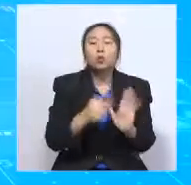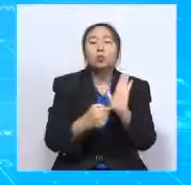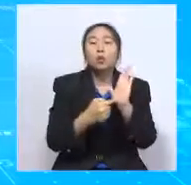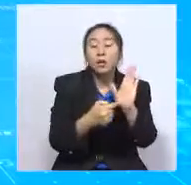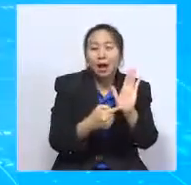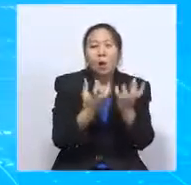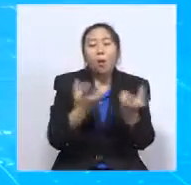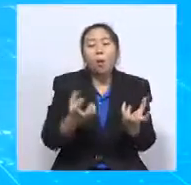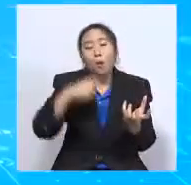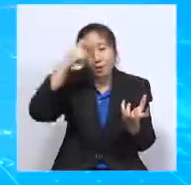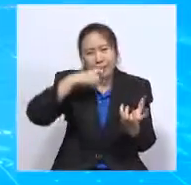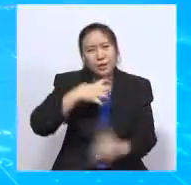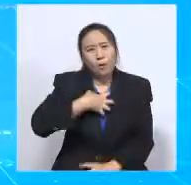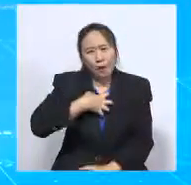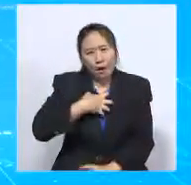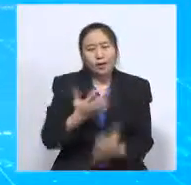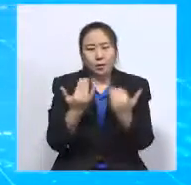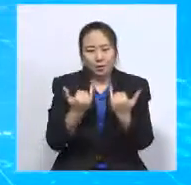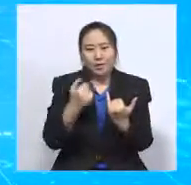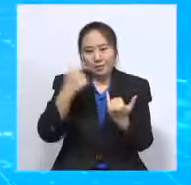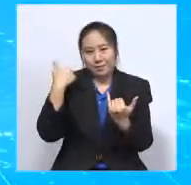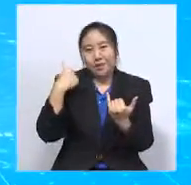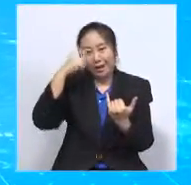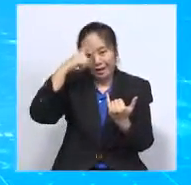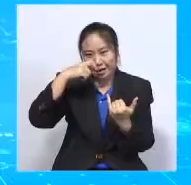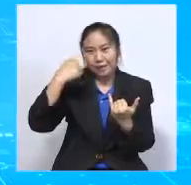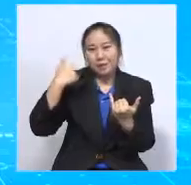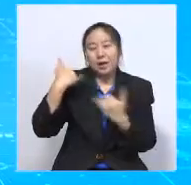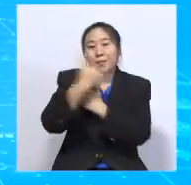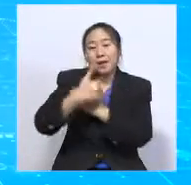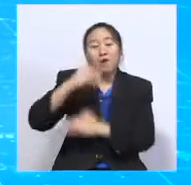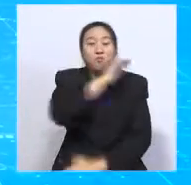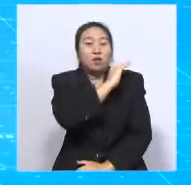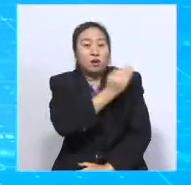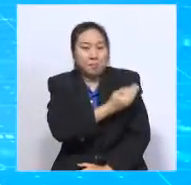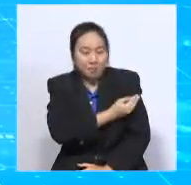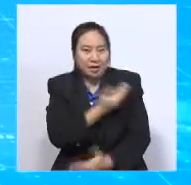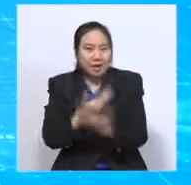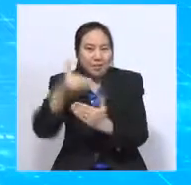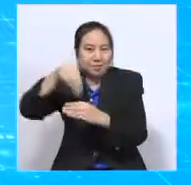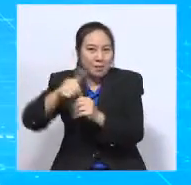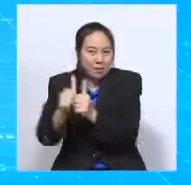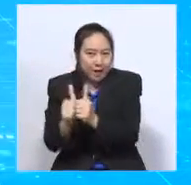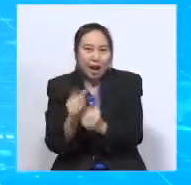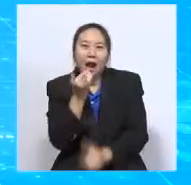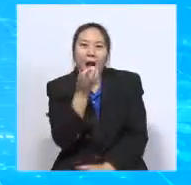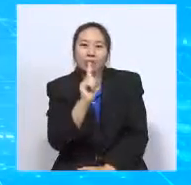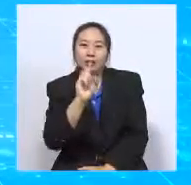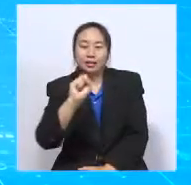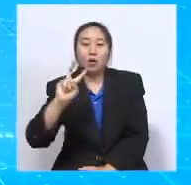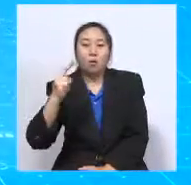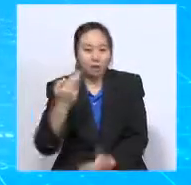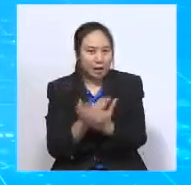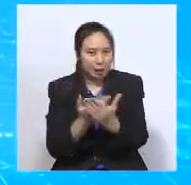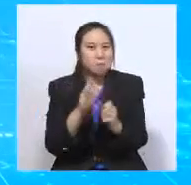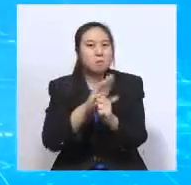ที่ยังเป็นที่ต้องการซึ่งขณะนี้ไทยได้โควต้าจากการเปิดประมูลข้าวของประเทศฟิลิปปินส์ 120,000 ตันในราคาที่เหมาะสม